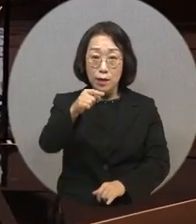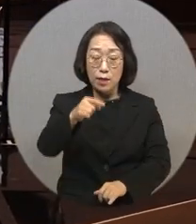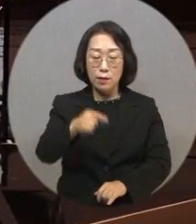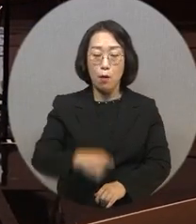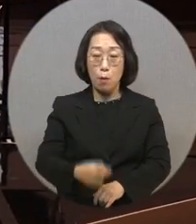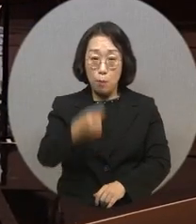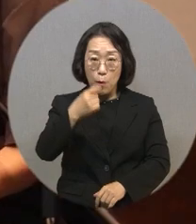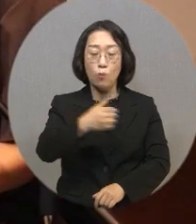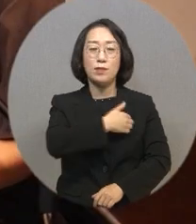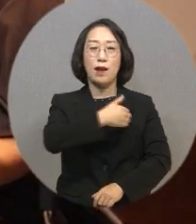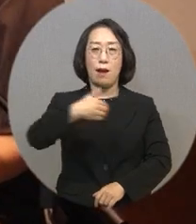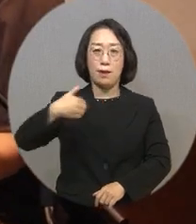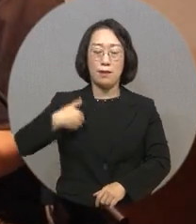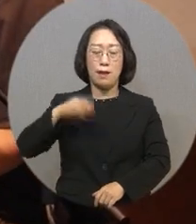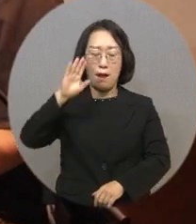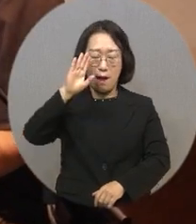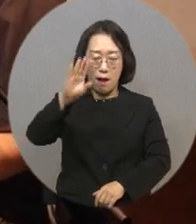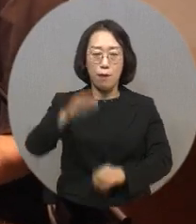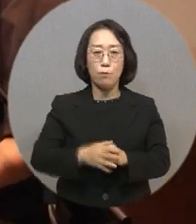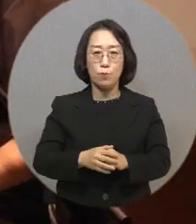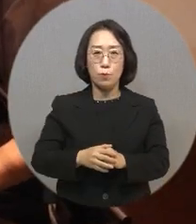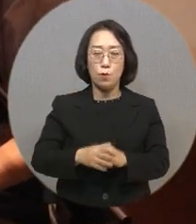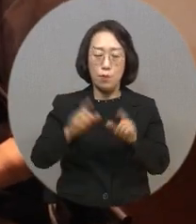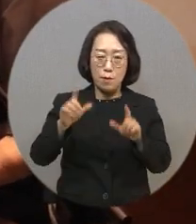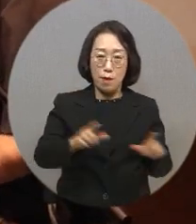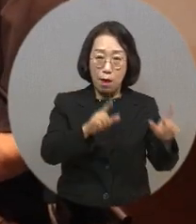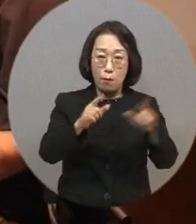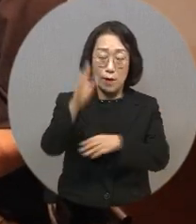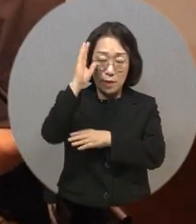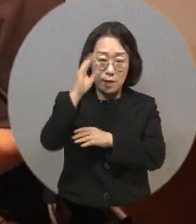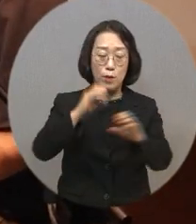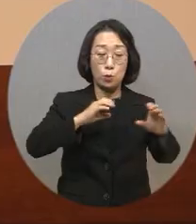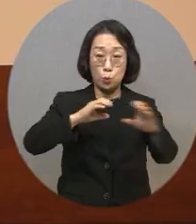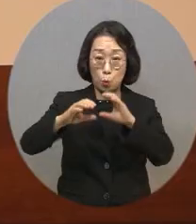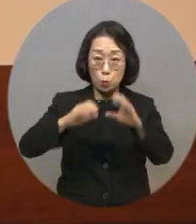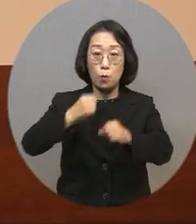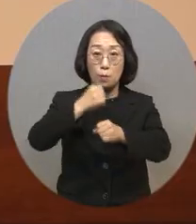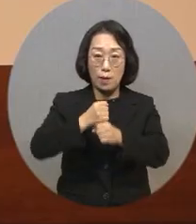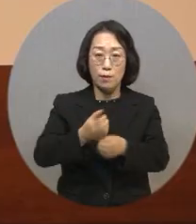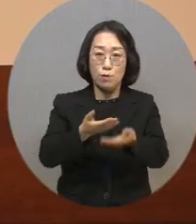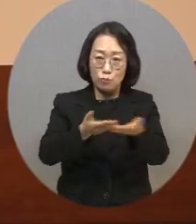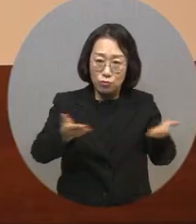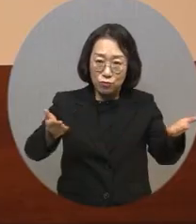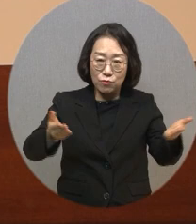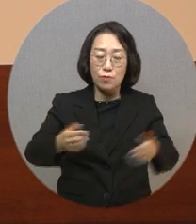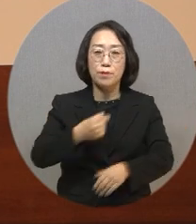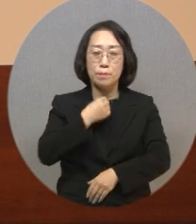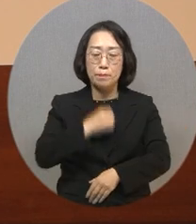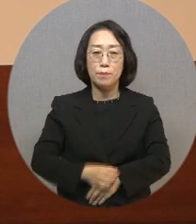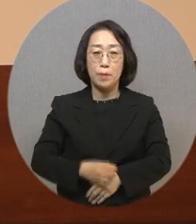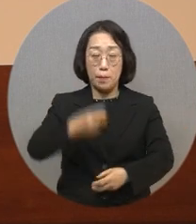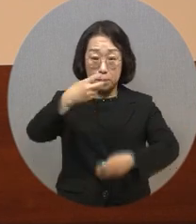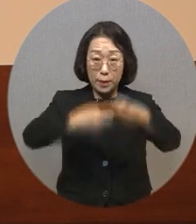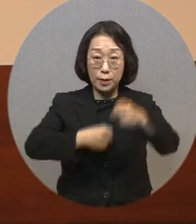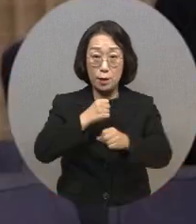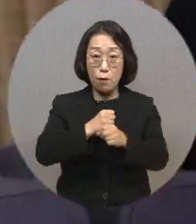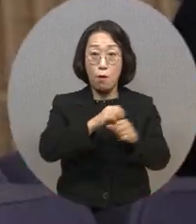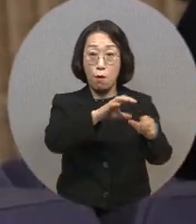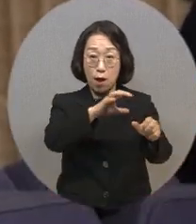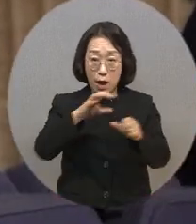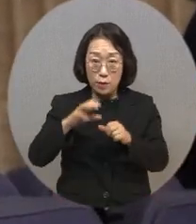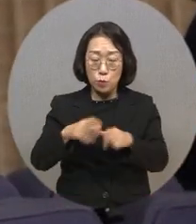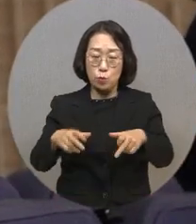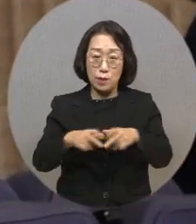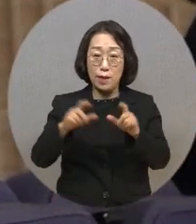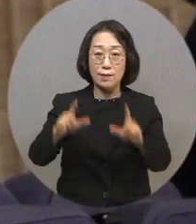자신감을 얻고 앞으로 일상 속 이야기를 영상으로 소통하겠다는 의지를 다졌습니다. 미디어를 통한 새로운 도전이